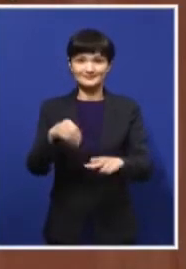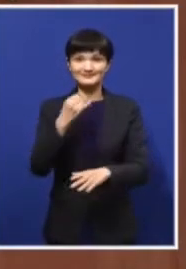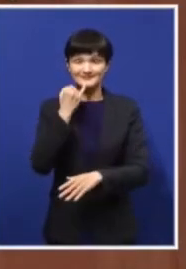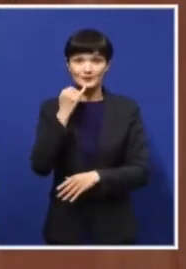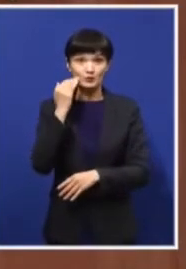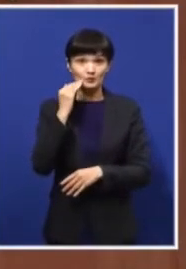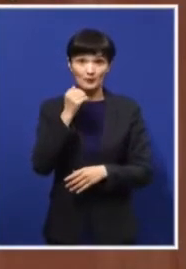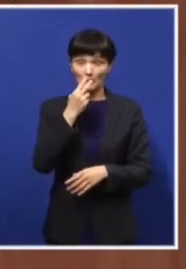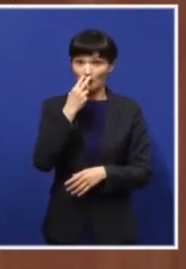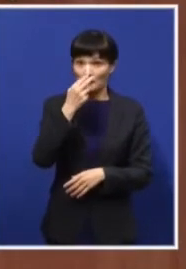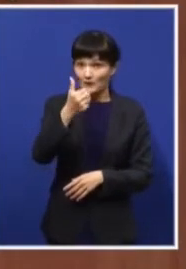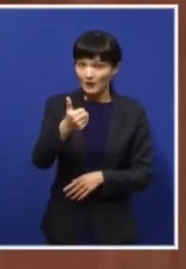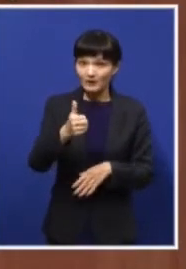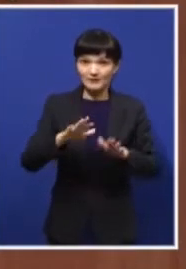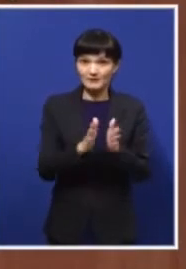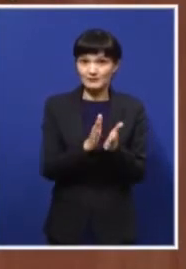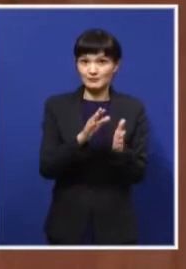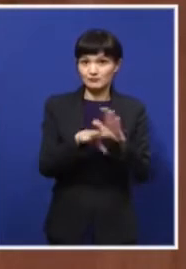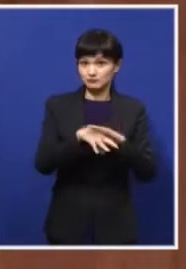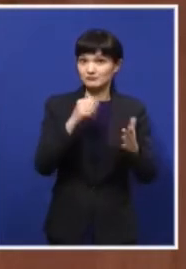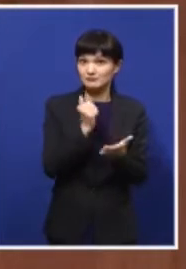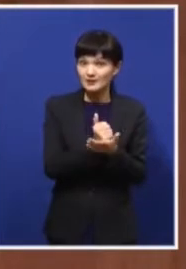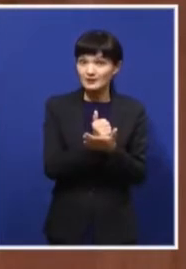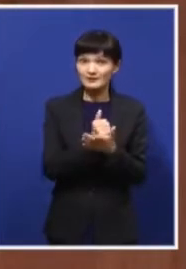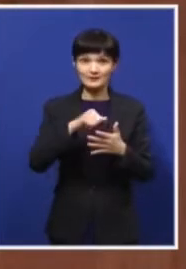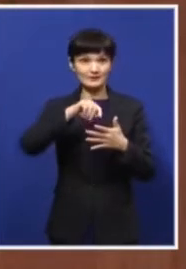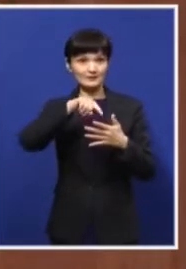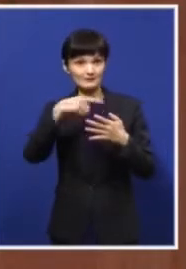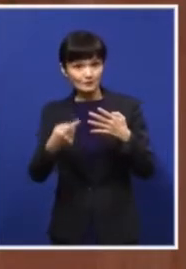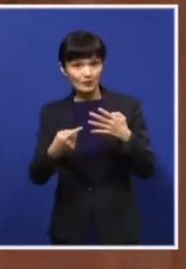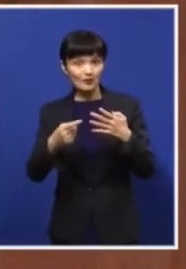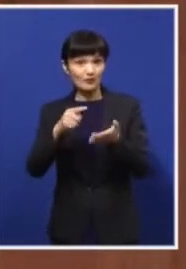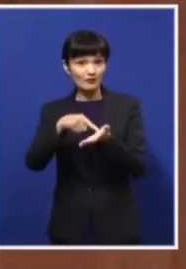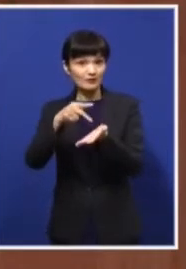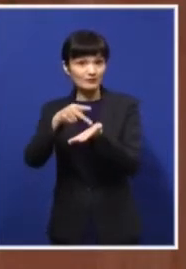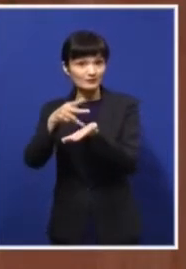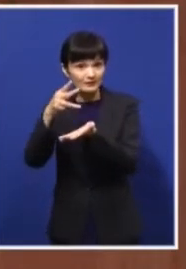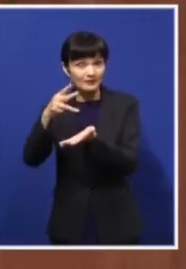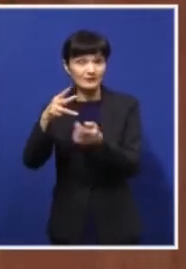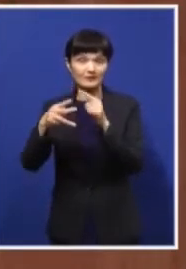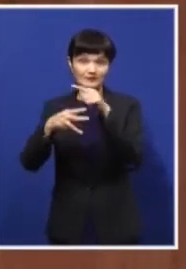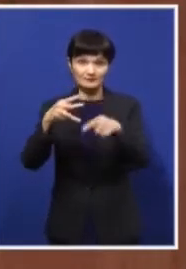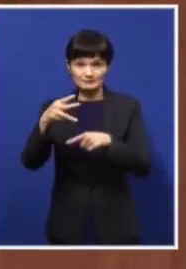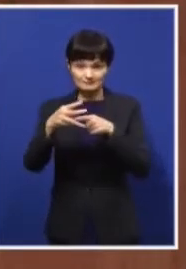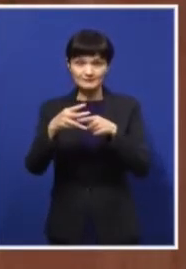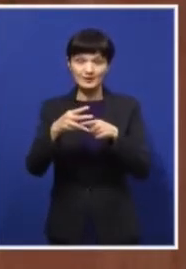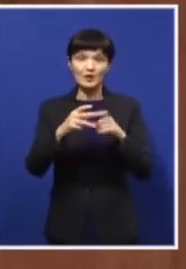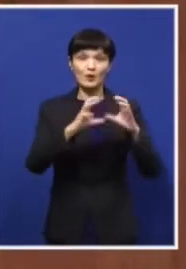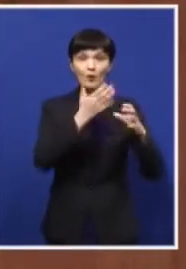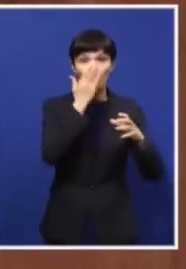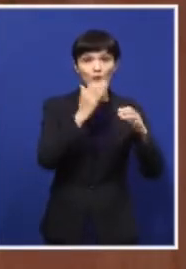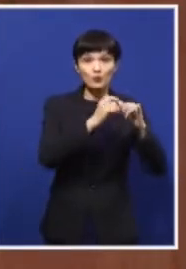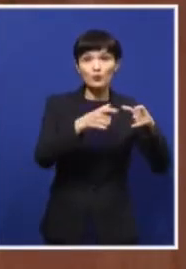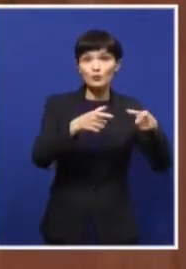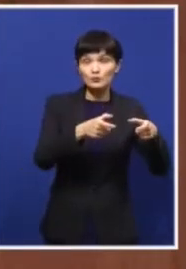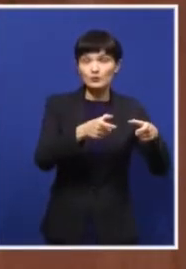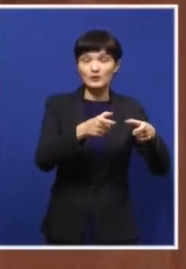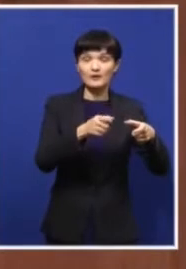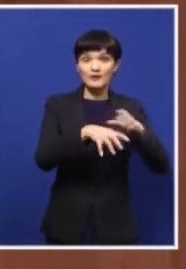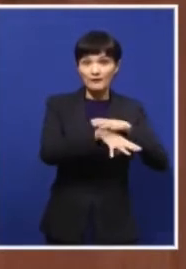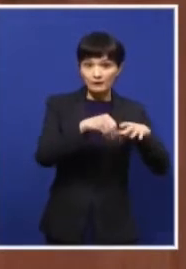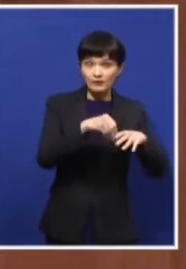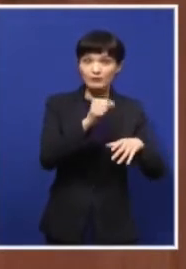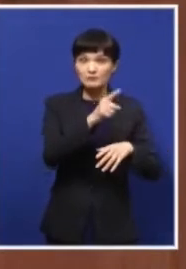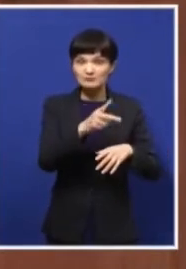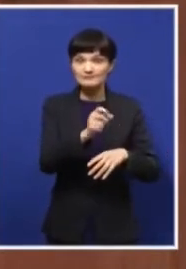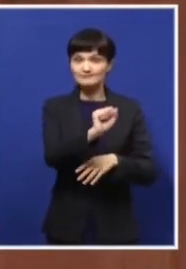中了我们的国旅券，那可后面还有3次，那你可能就不能再抽国旅券，但其他的加码券还是可以抽。如